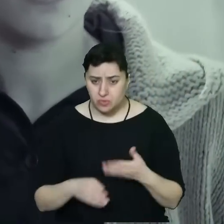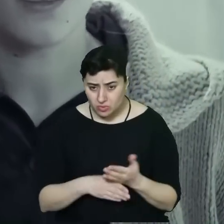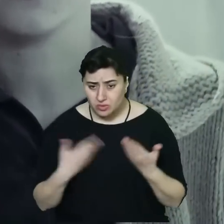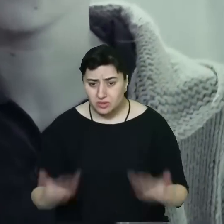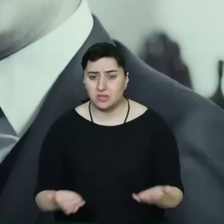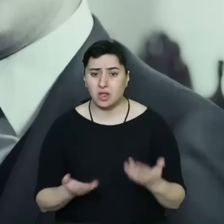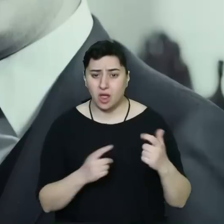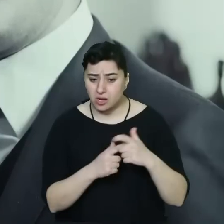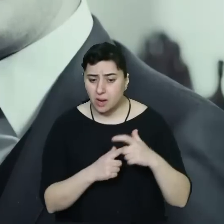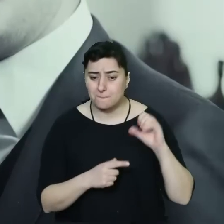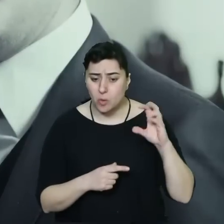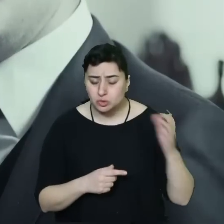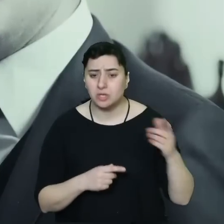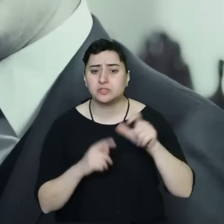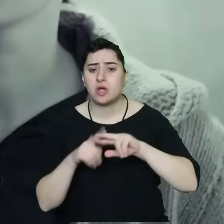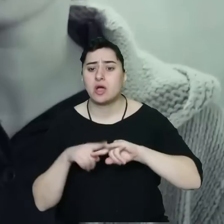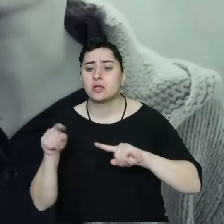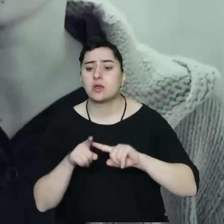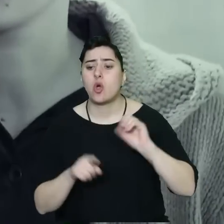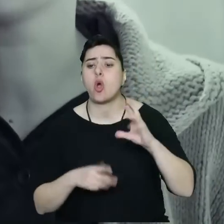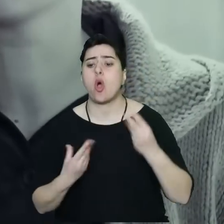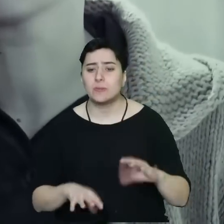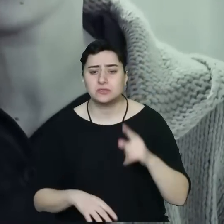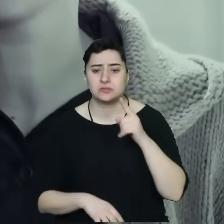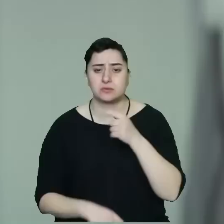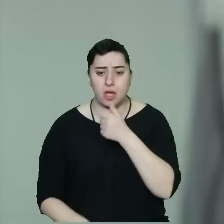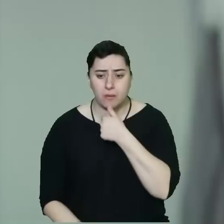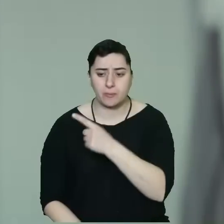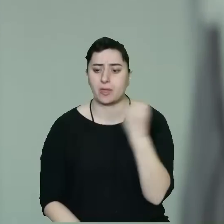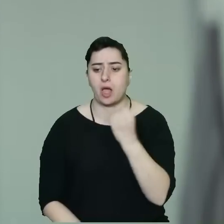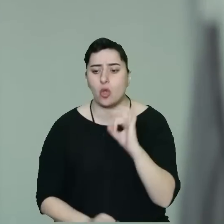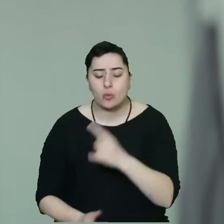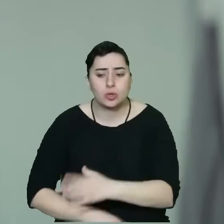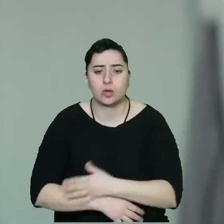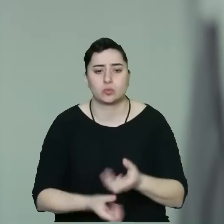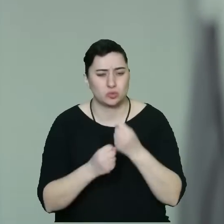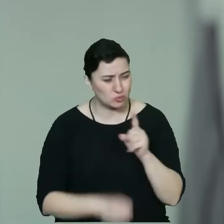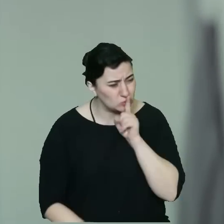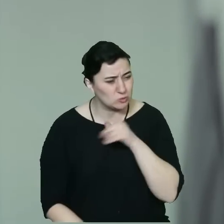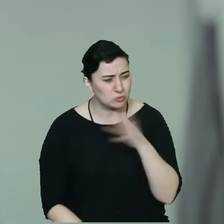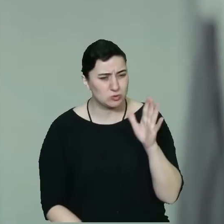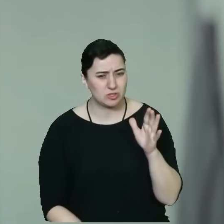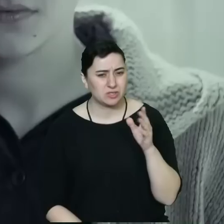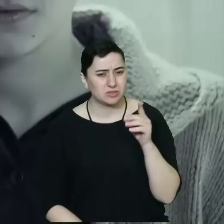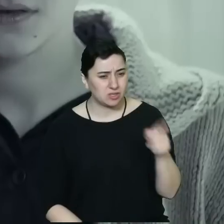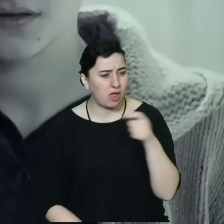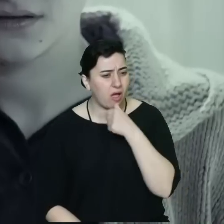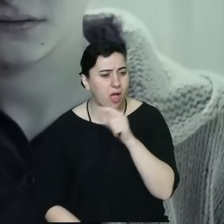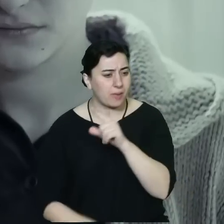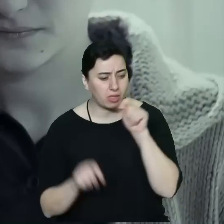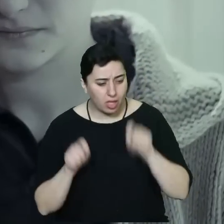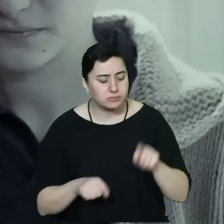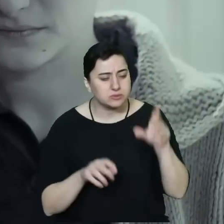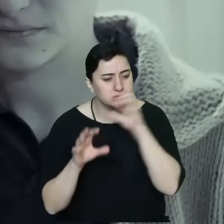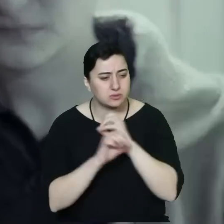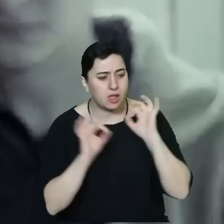Asıl Erdem Hoca ile Cahit Hoca olmasa o zaman katil olurdu abi. Sus! Sen de abinin yaptıklarını sakladın